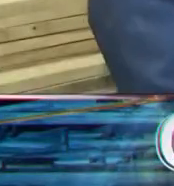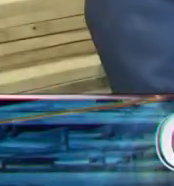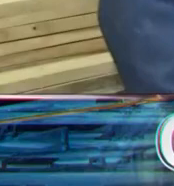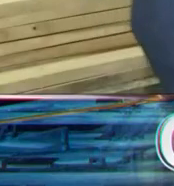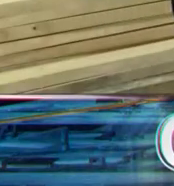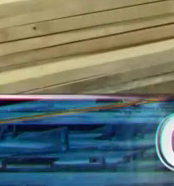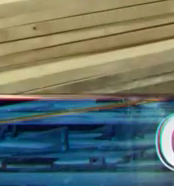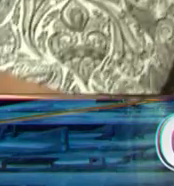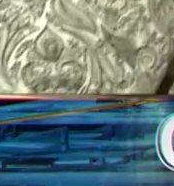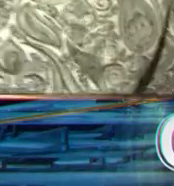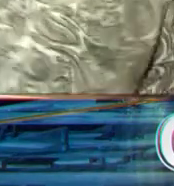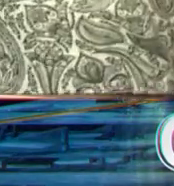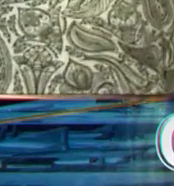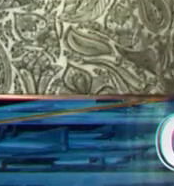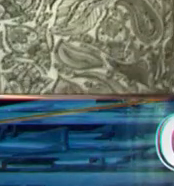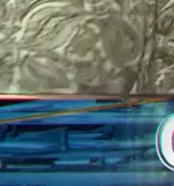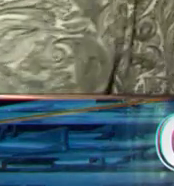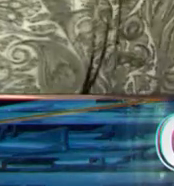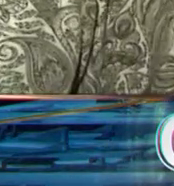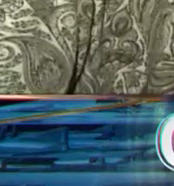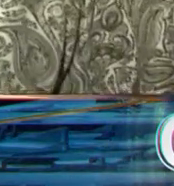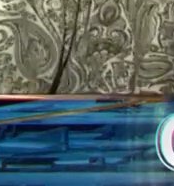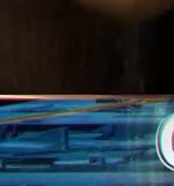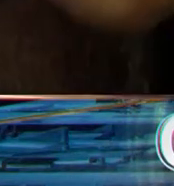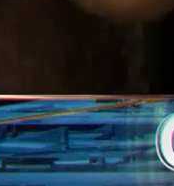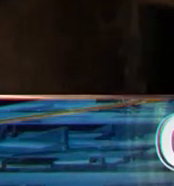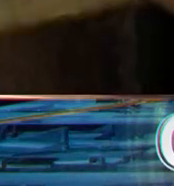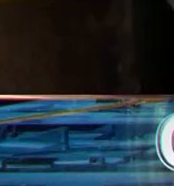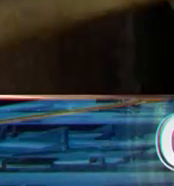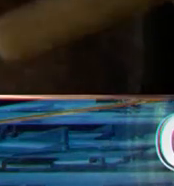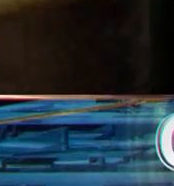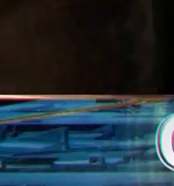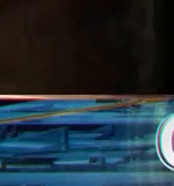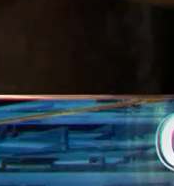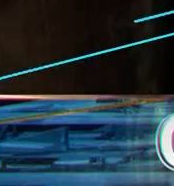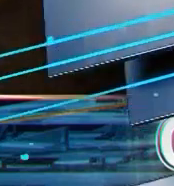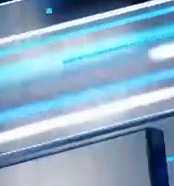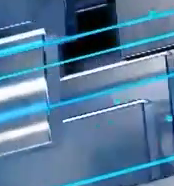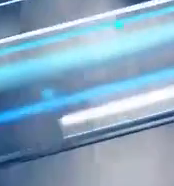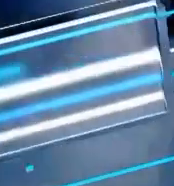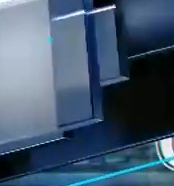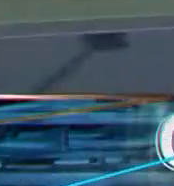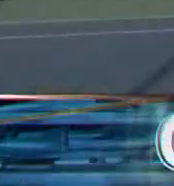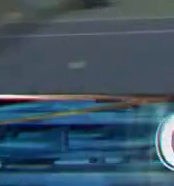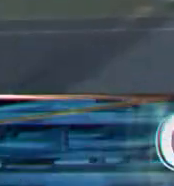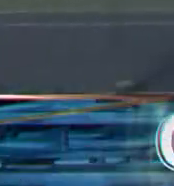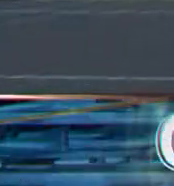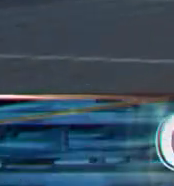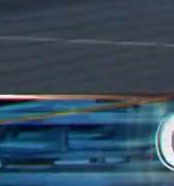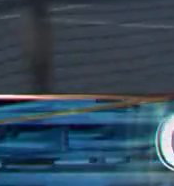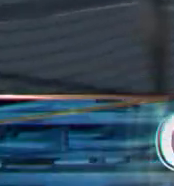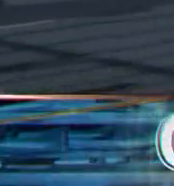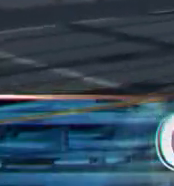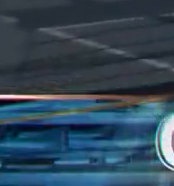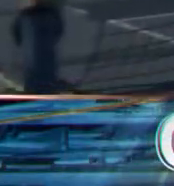Национальное достояние в современных реалиях. Житель Талгарского района автоматизировал сосуд для взбивания кумыса. Полная